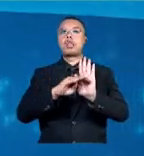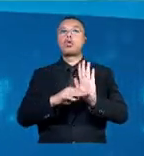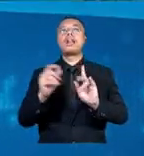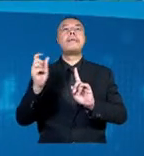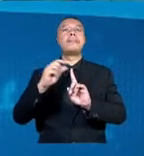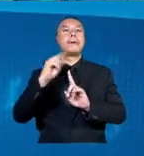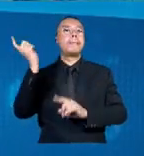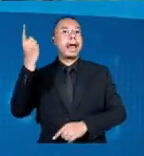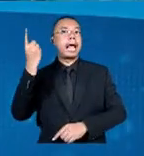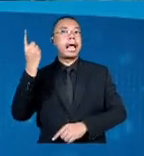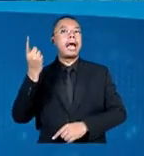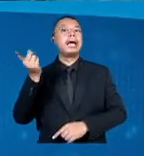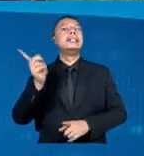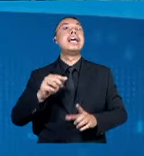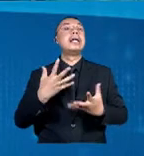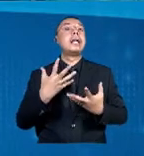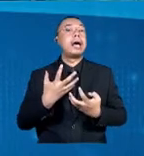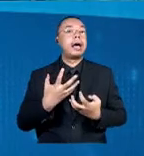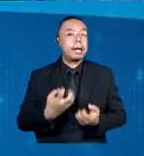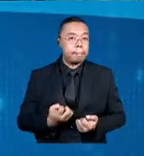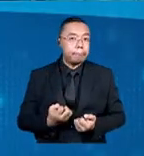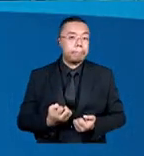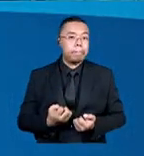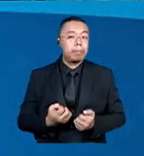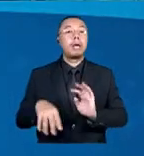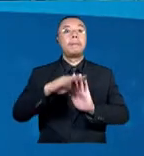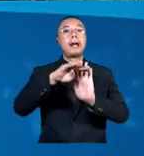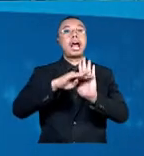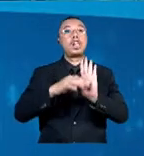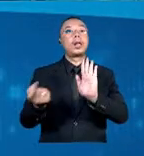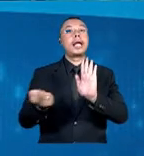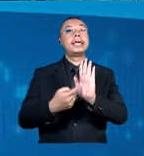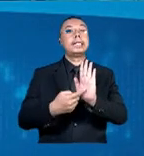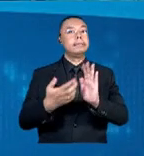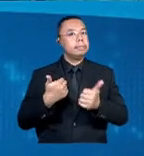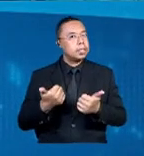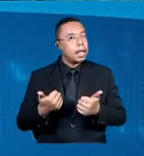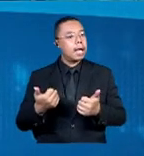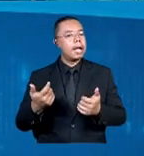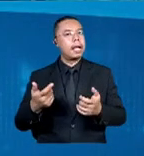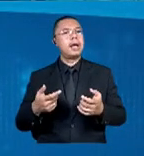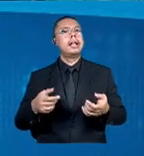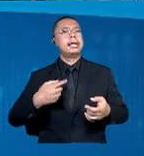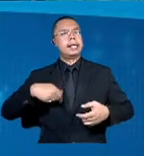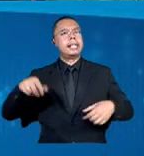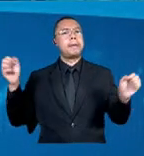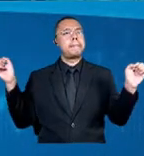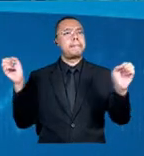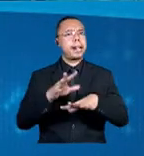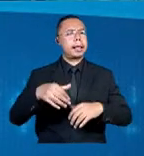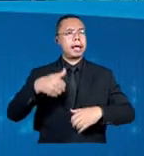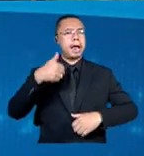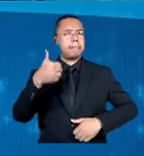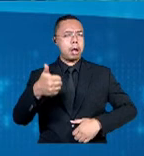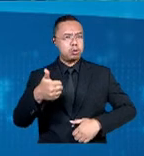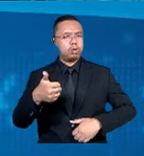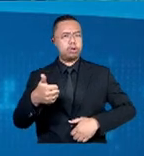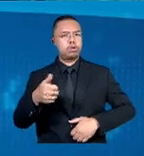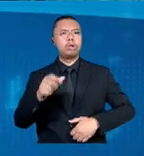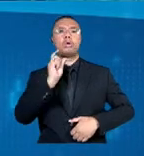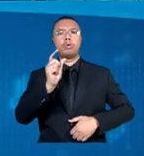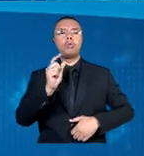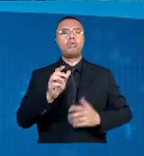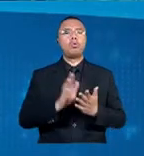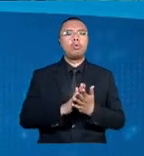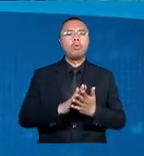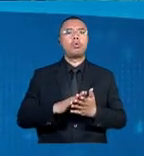Jadi diharapkan peraturan-peraturan itu bisa terimplementasikan dengan baik di lapangan agar Indonesia